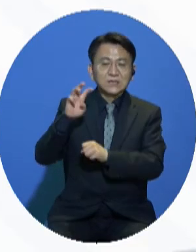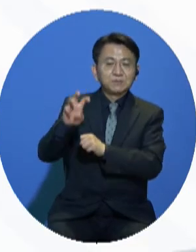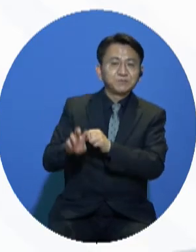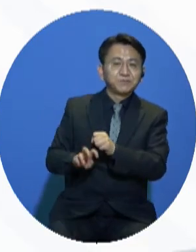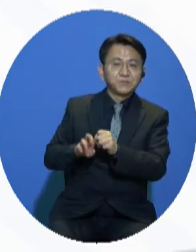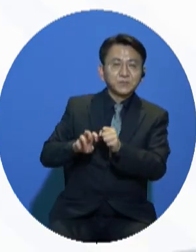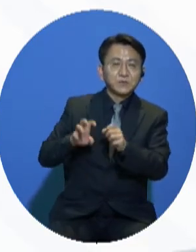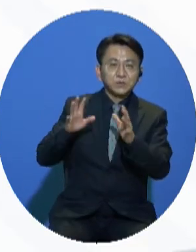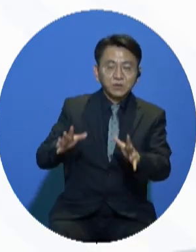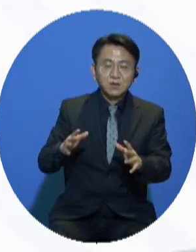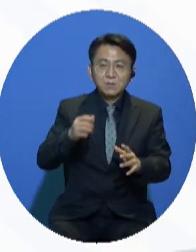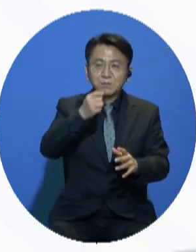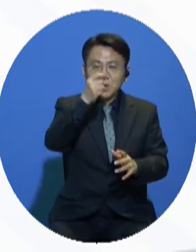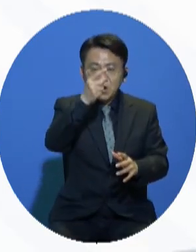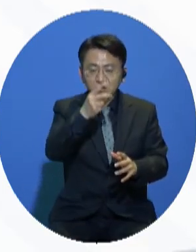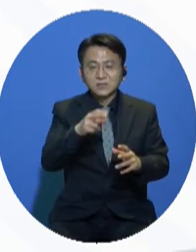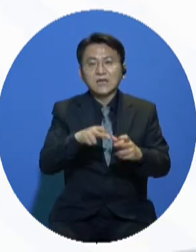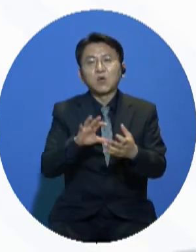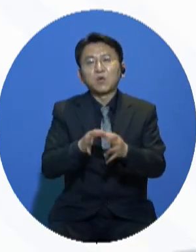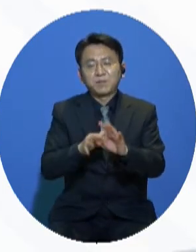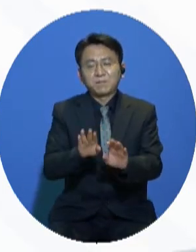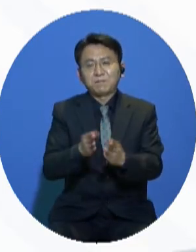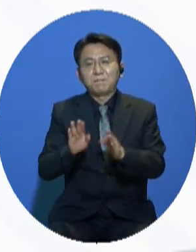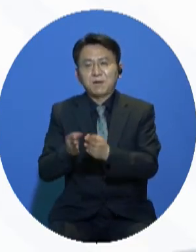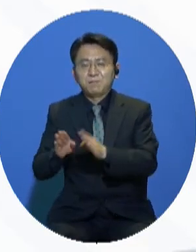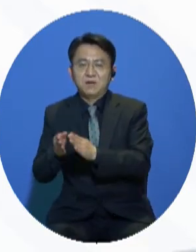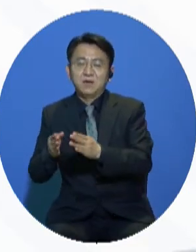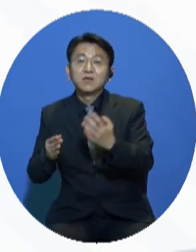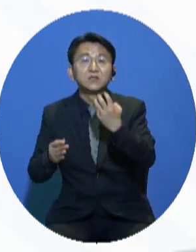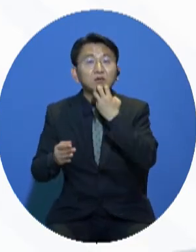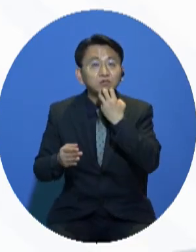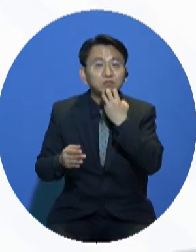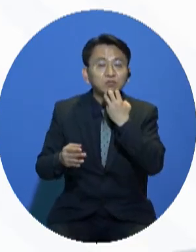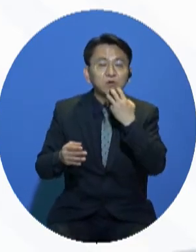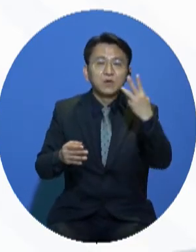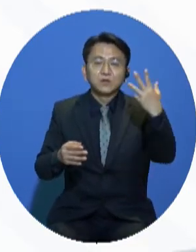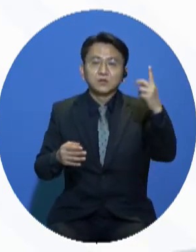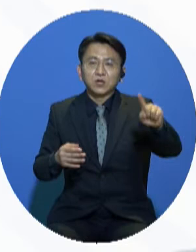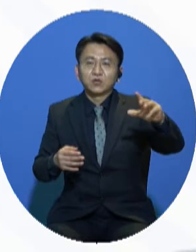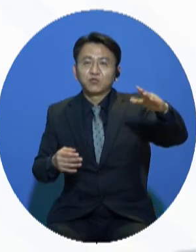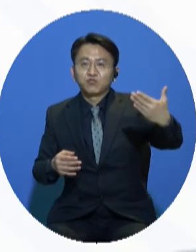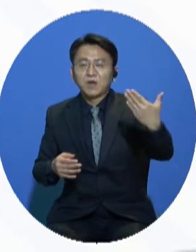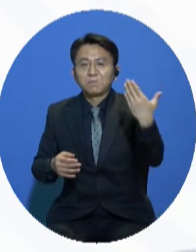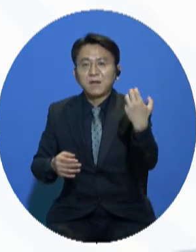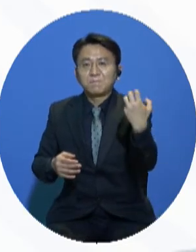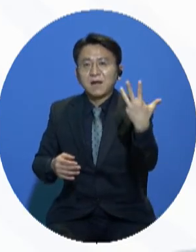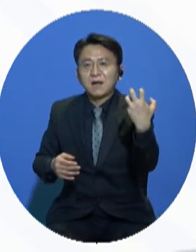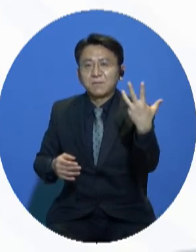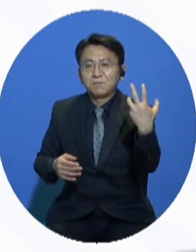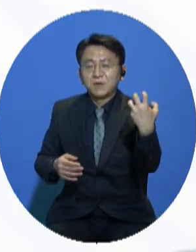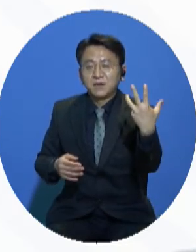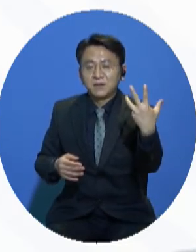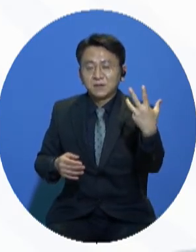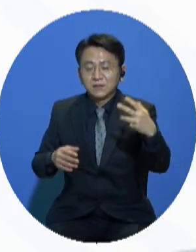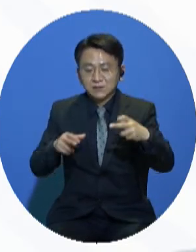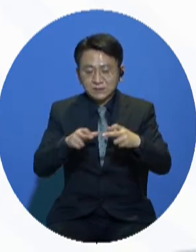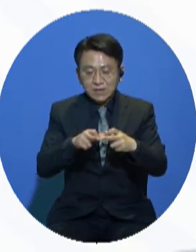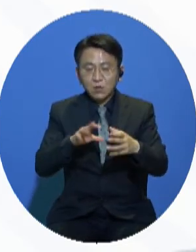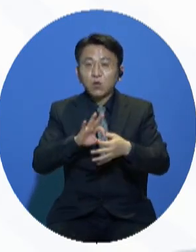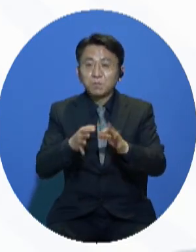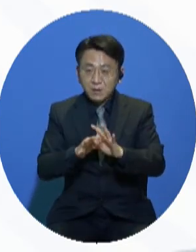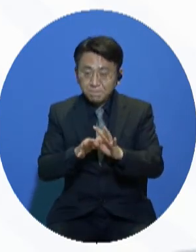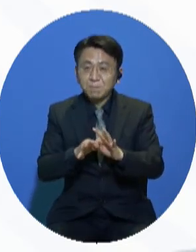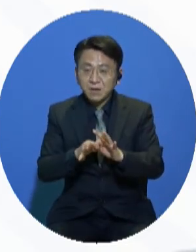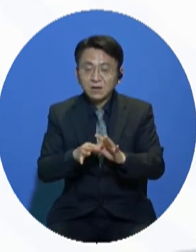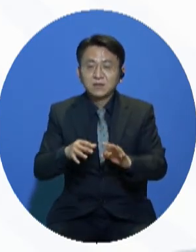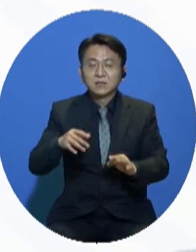걸쳐 수차례 패럴림픽을 개최했다는 것입니다. 서울에서 88년도 하계 패럴림픽이 있었고